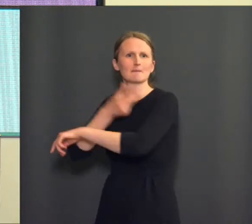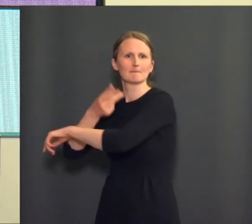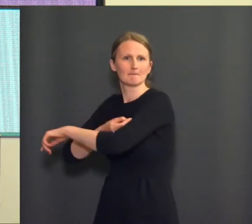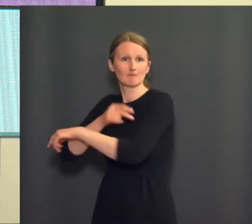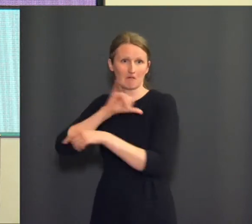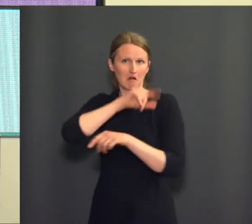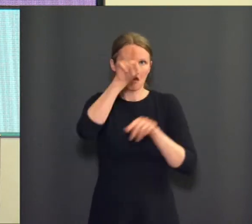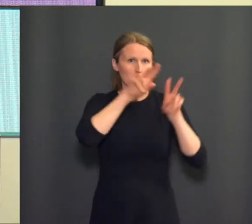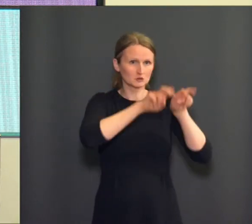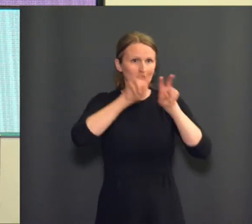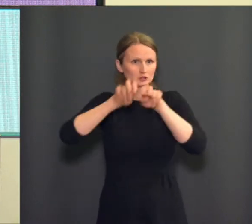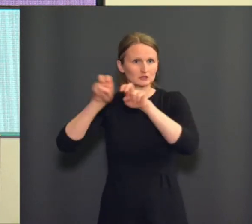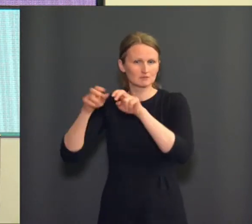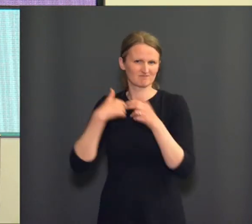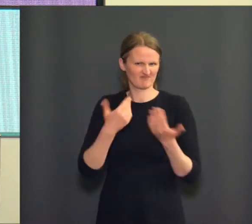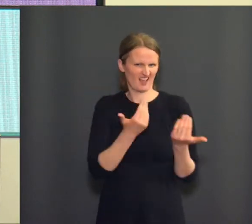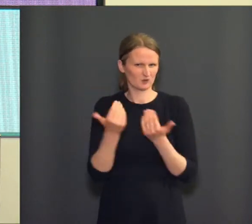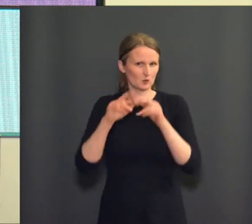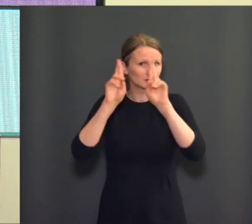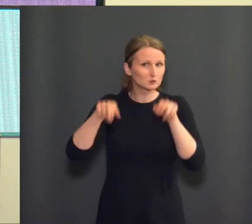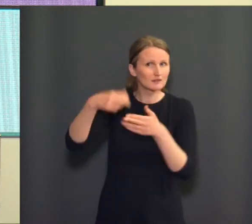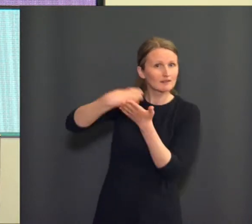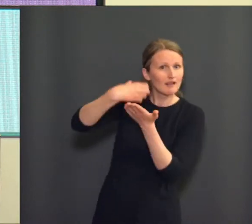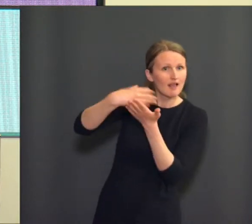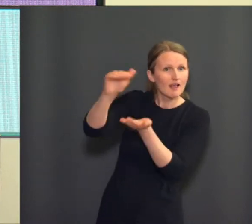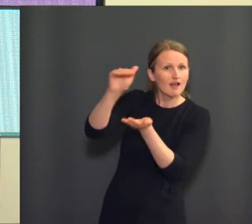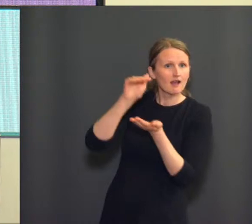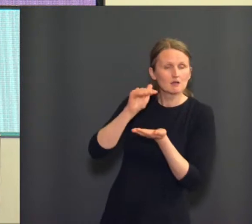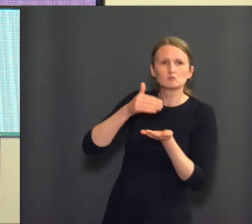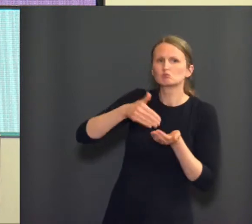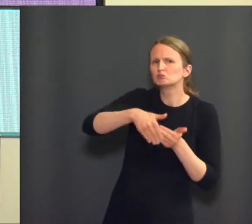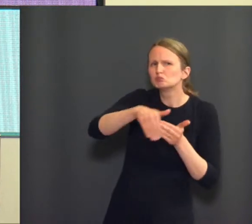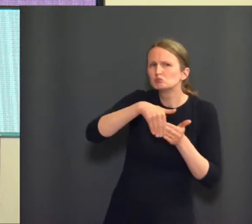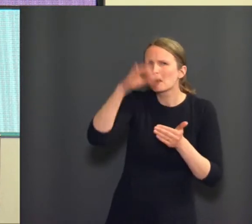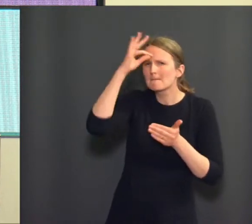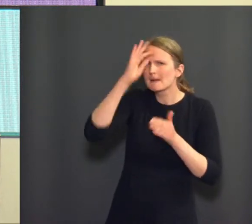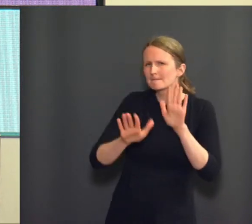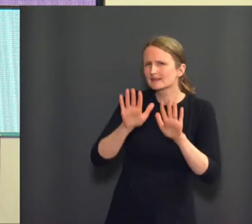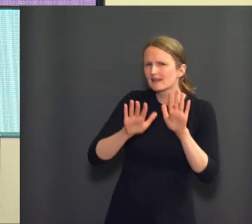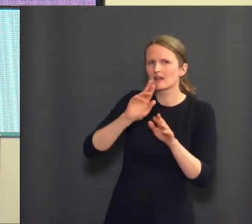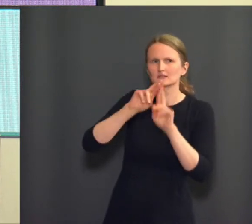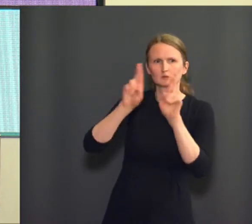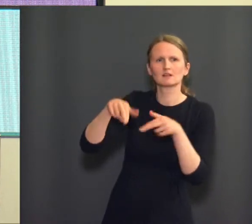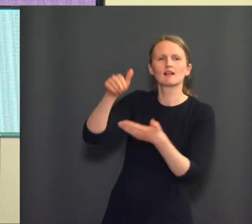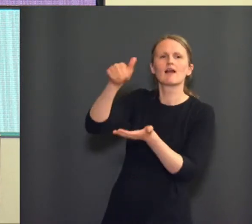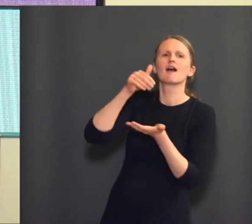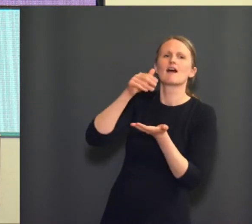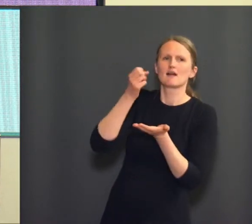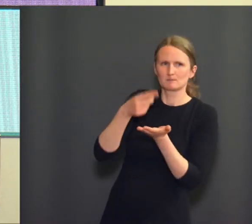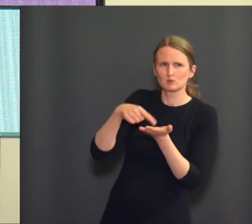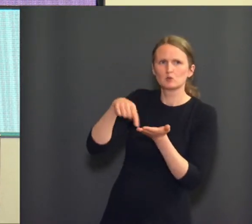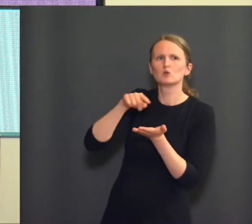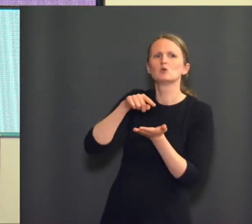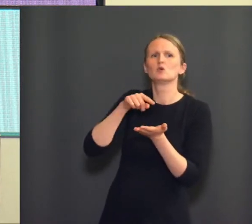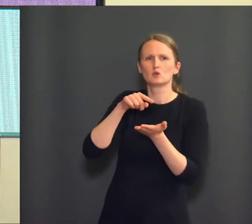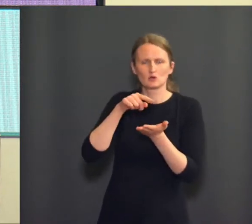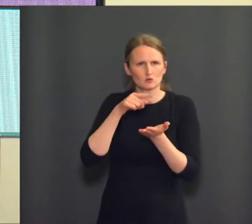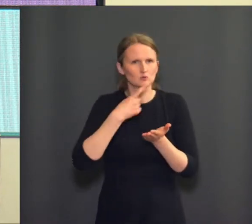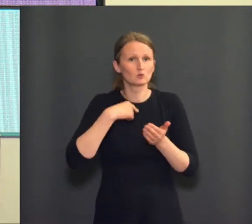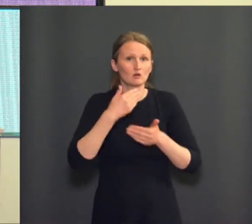disponibles avant le début du mois de mai, mais nous suivons et dans les semaines qui viennent, la décision sera prise en Belgique aussi.